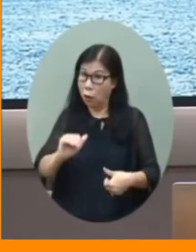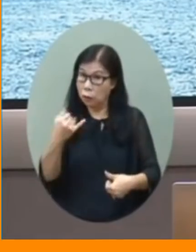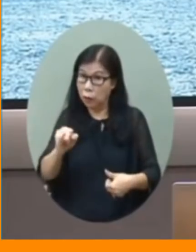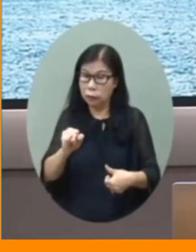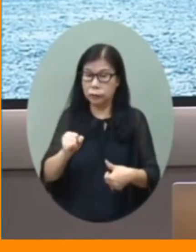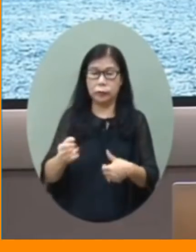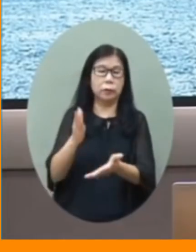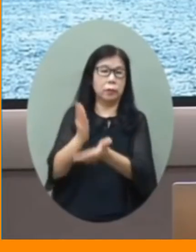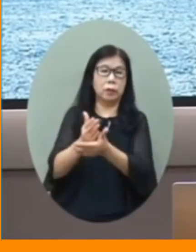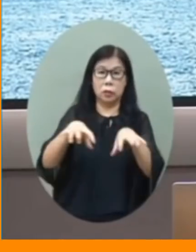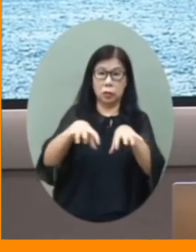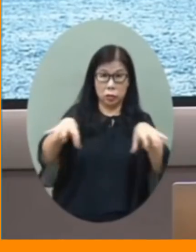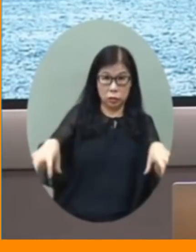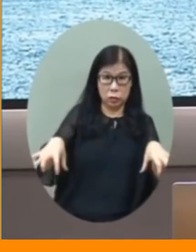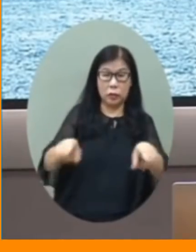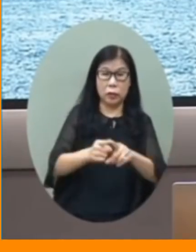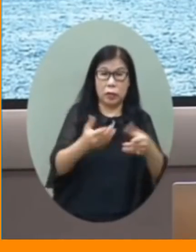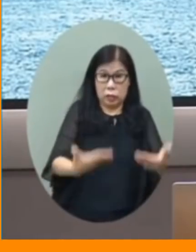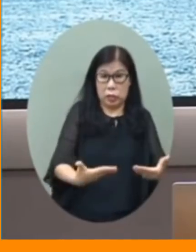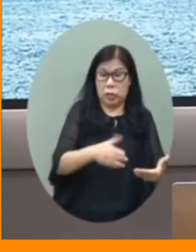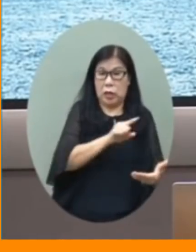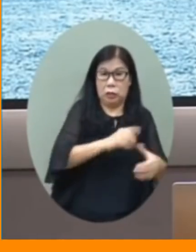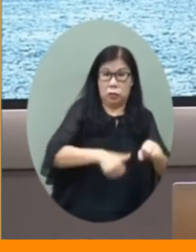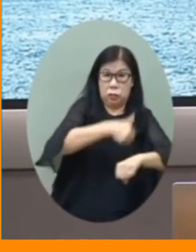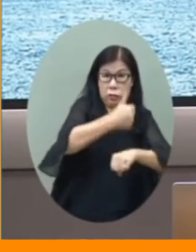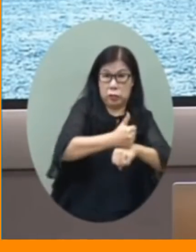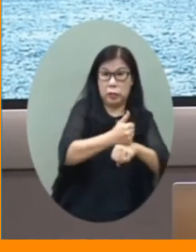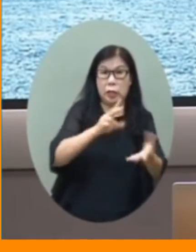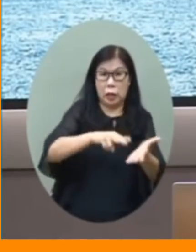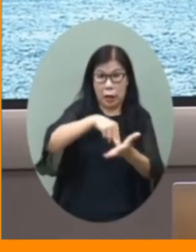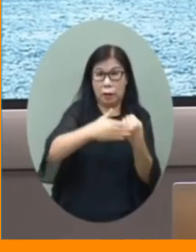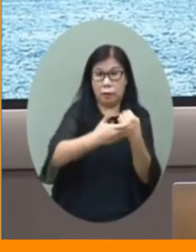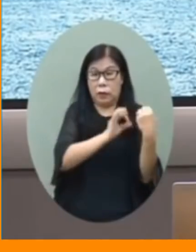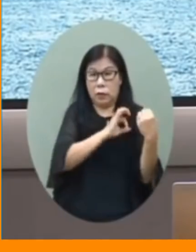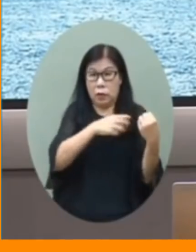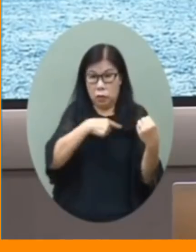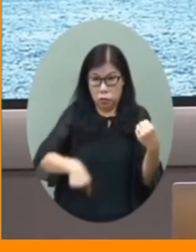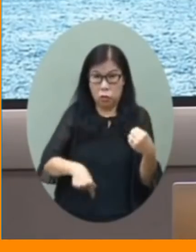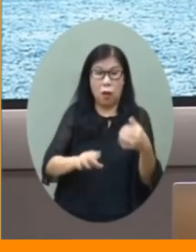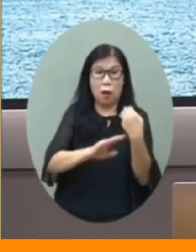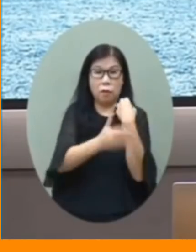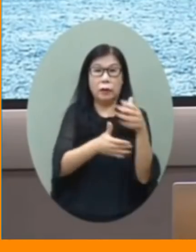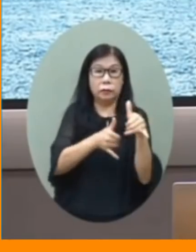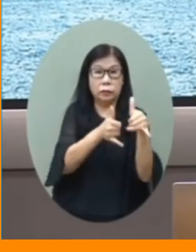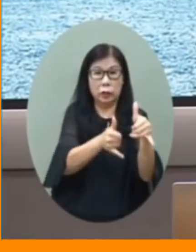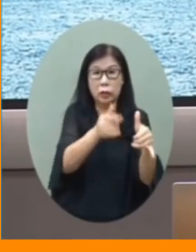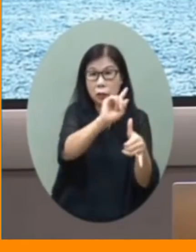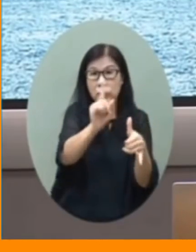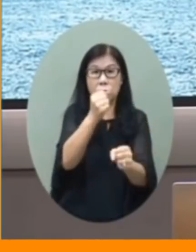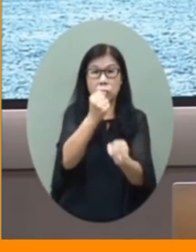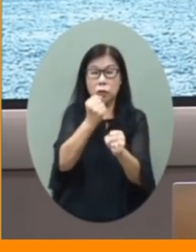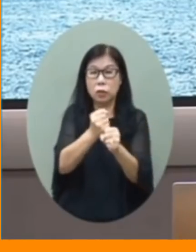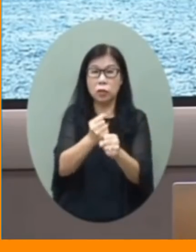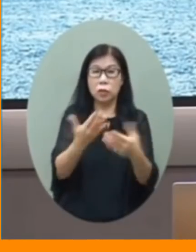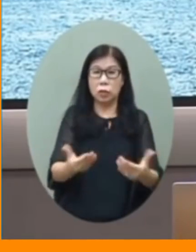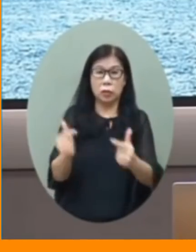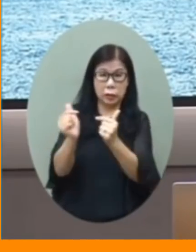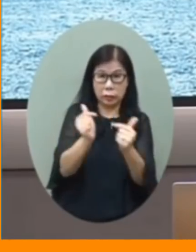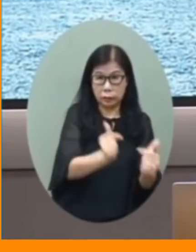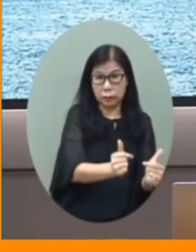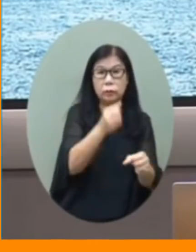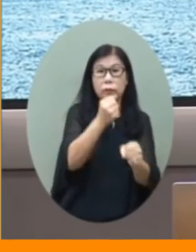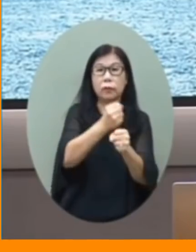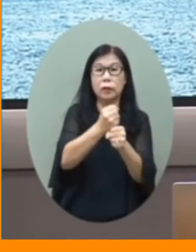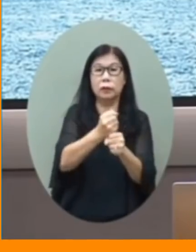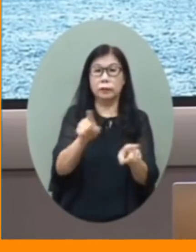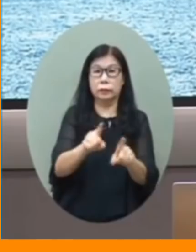果去到一個現任立法會議員，我都要有法律嘅基礎，點樣可以令到佢不能夠繼續擔任